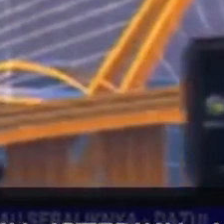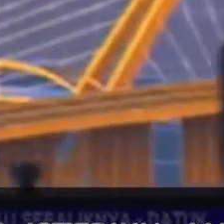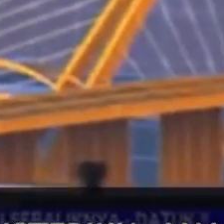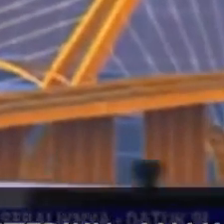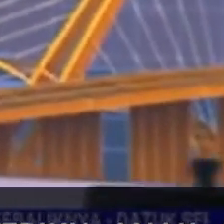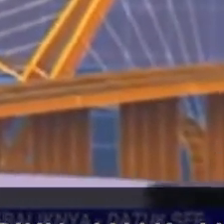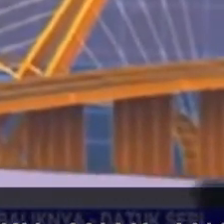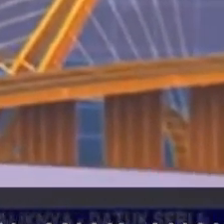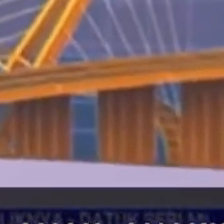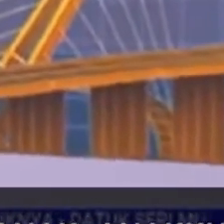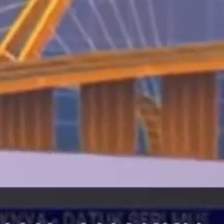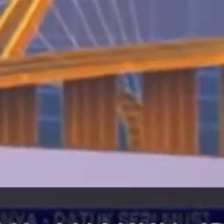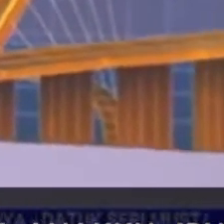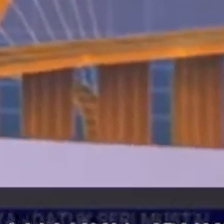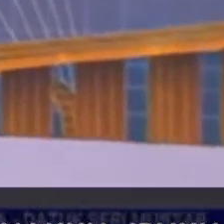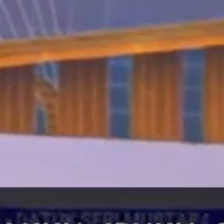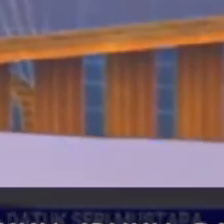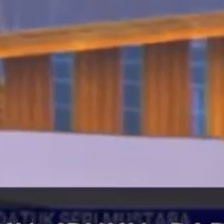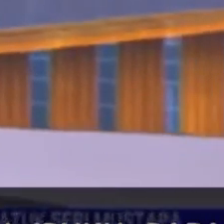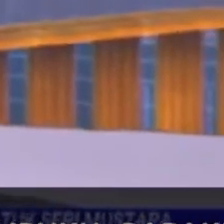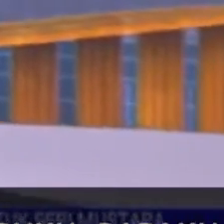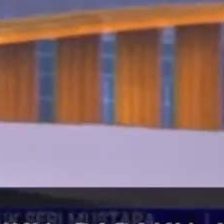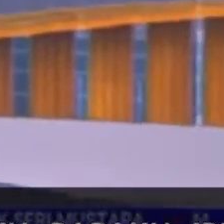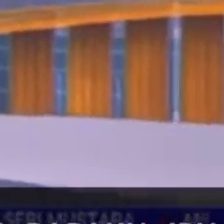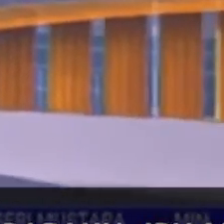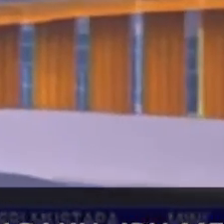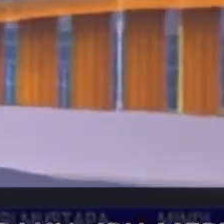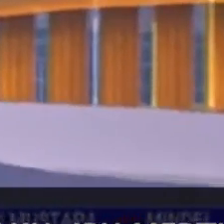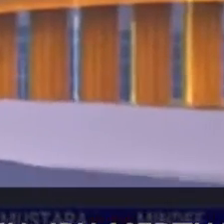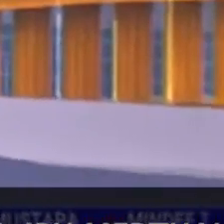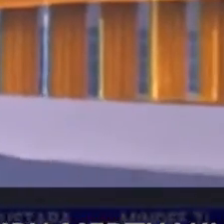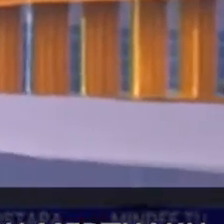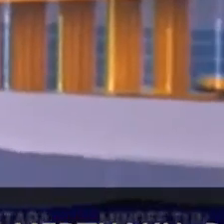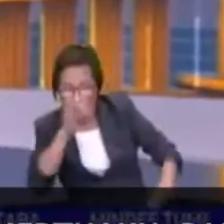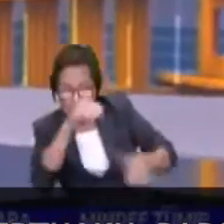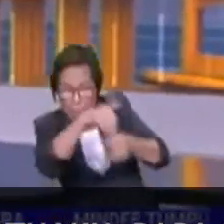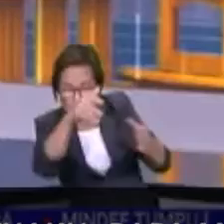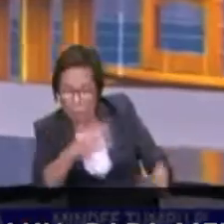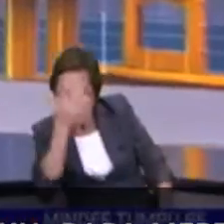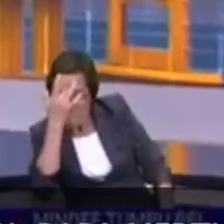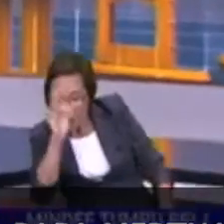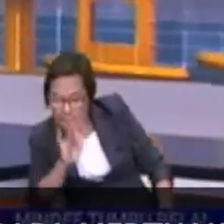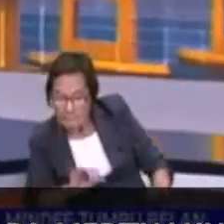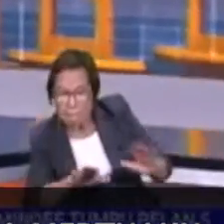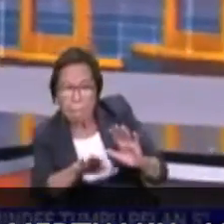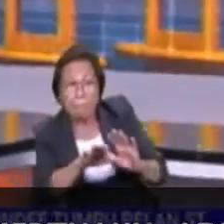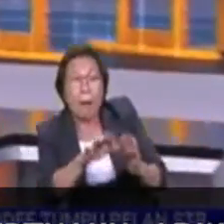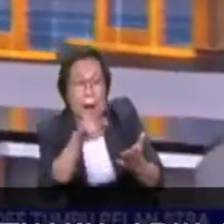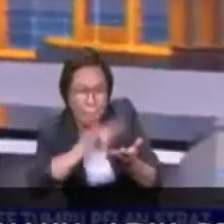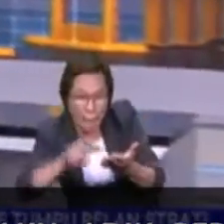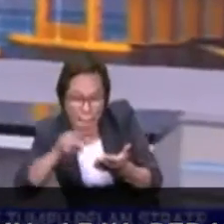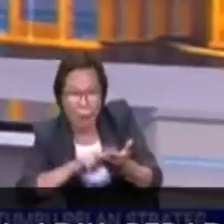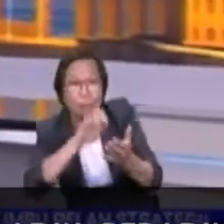sekitar sesi kempen pilihan raya umum DUN Sarawak termasuk pentingnya kebijaksanaan pengundi memilih bahan-bahan kempen di